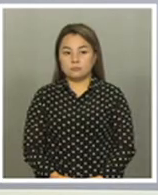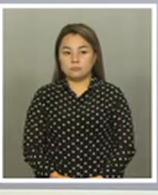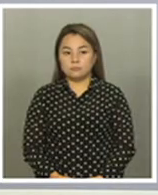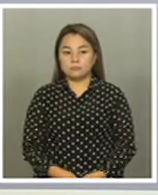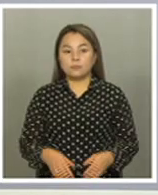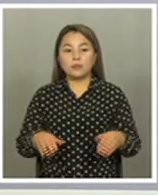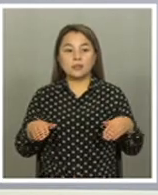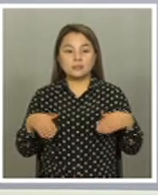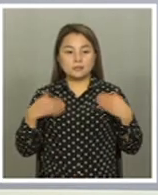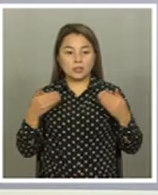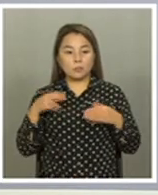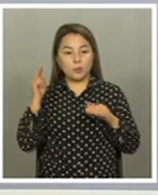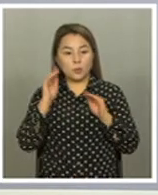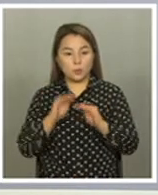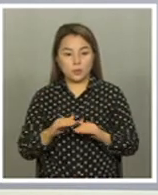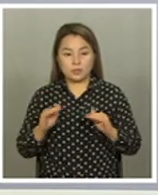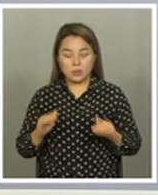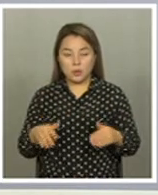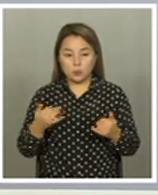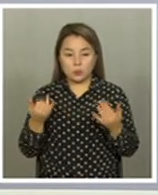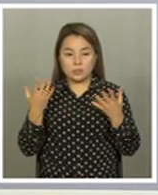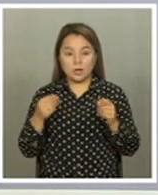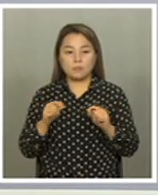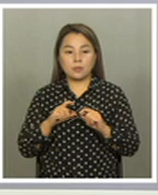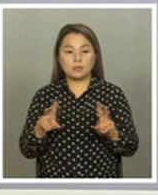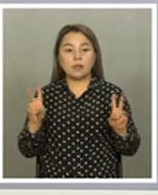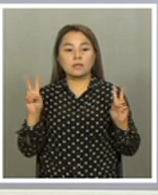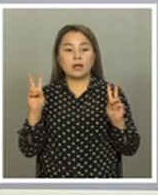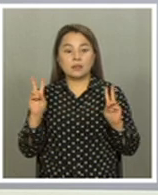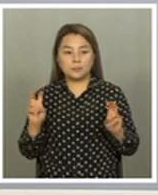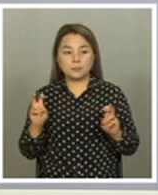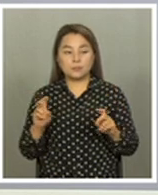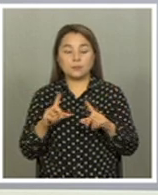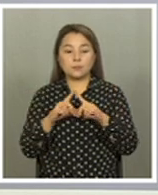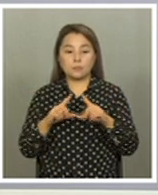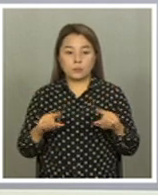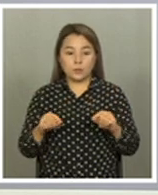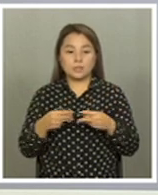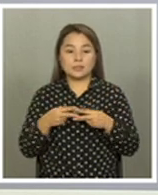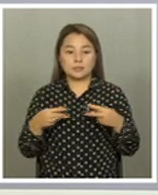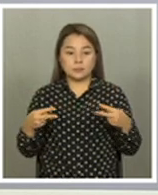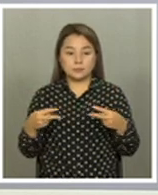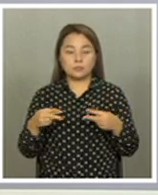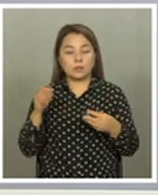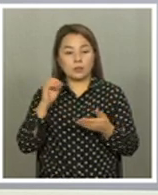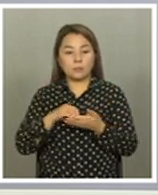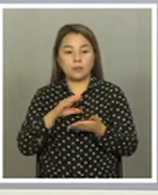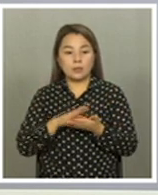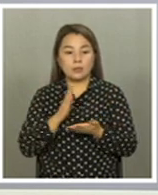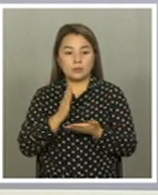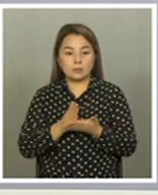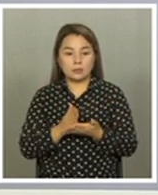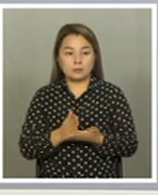Сәлеметсіздер ме, оқушылар? Бүгінгі сабағымыздың тақырыбы үшбұрыштар теңдігінің белгілері.